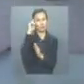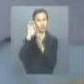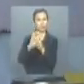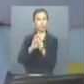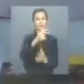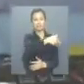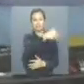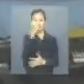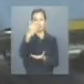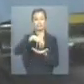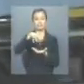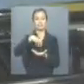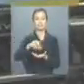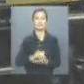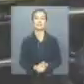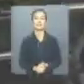าน